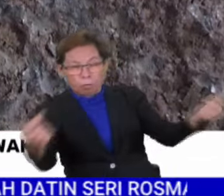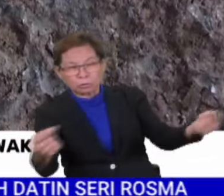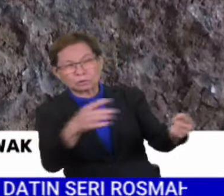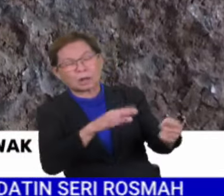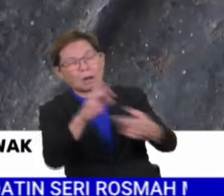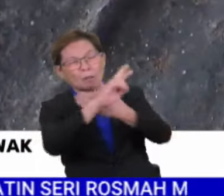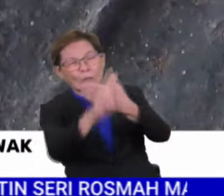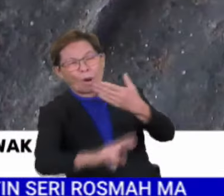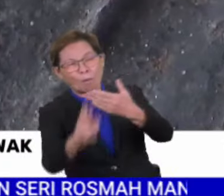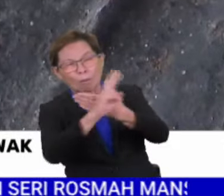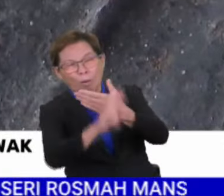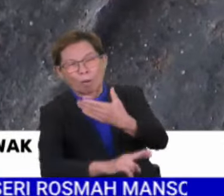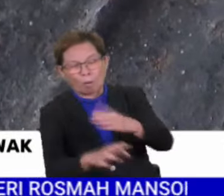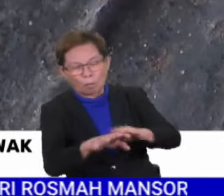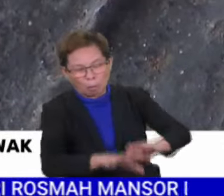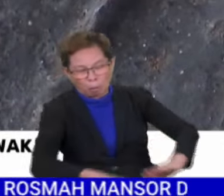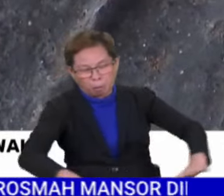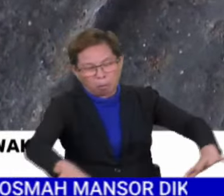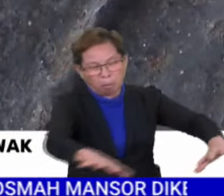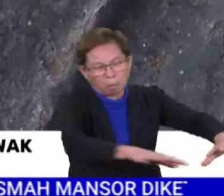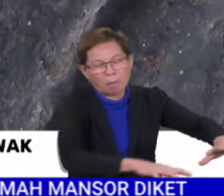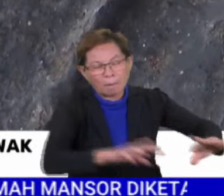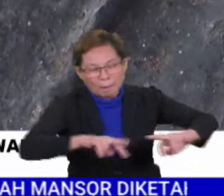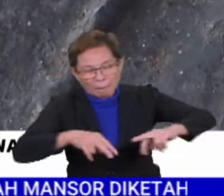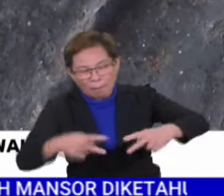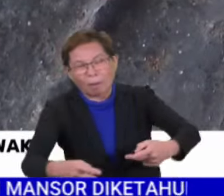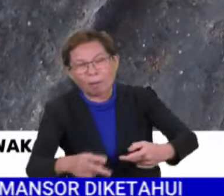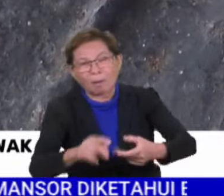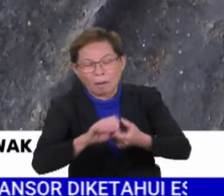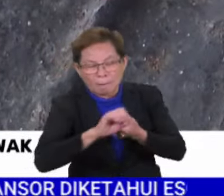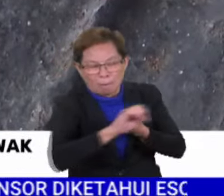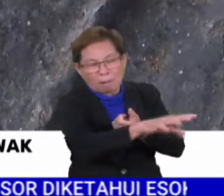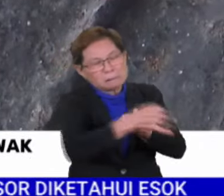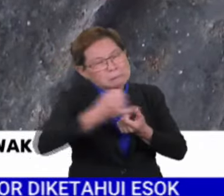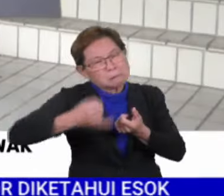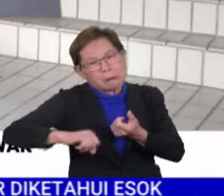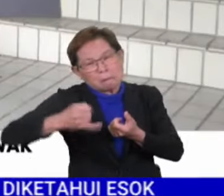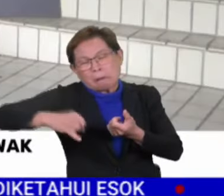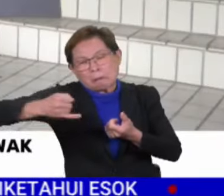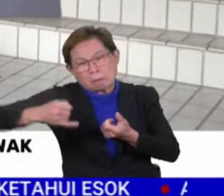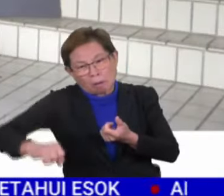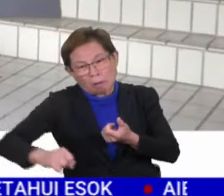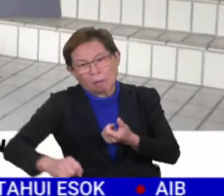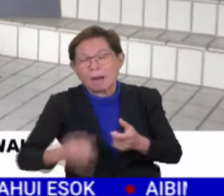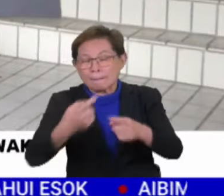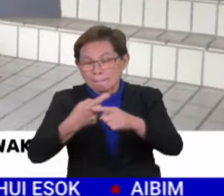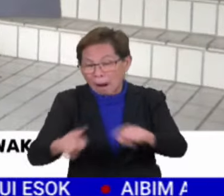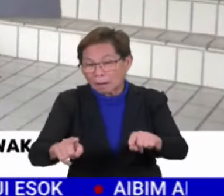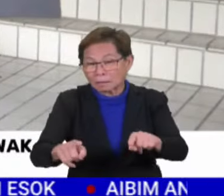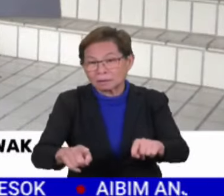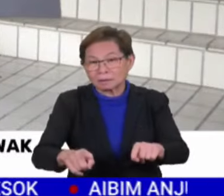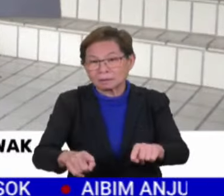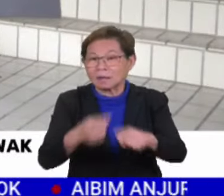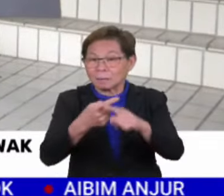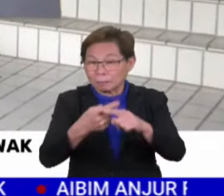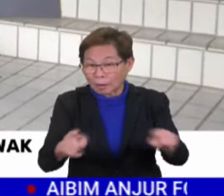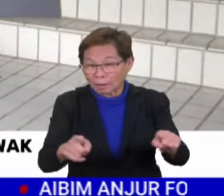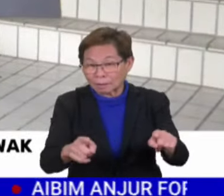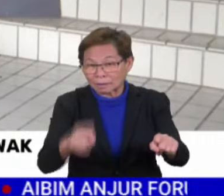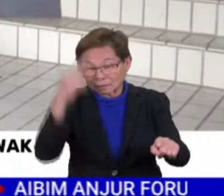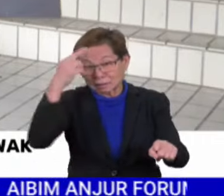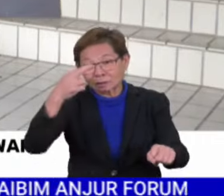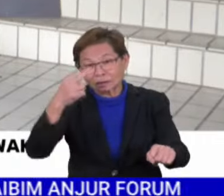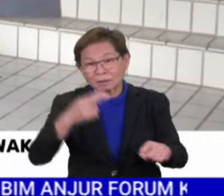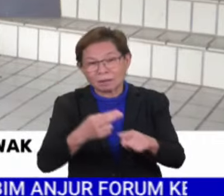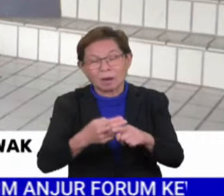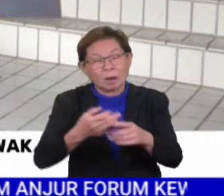dan darahnya telah membasahi belerang dan menyebabkan meriam ini gagal berfungsi. Namun itu bukanlah penyebab